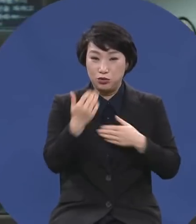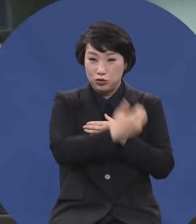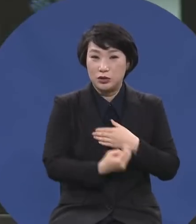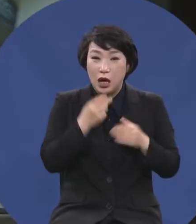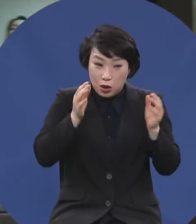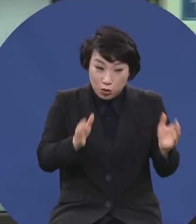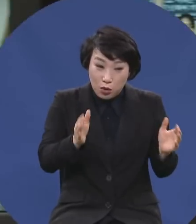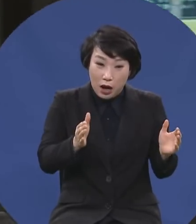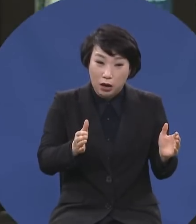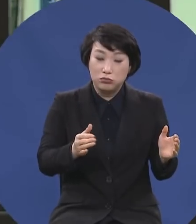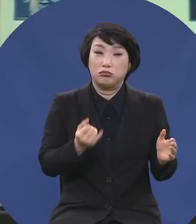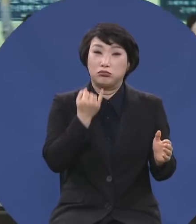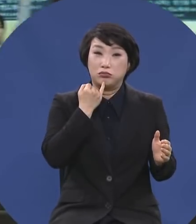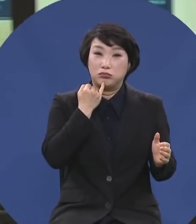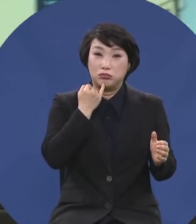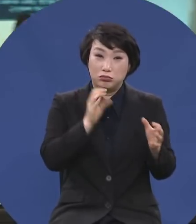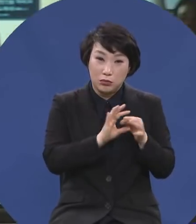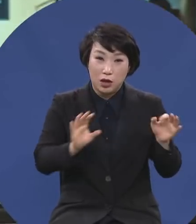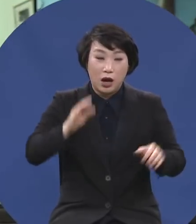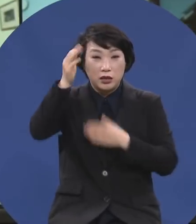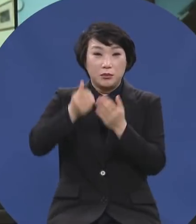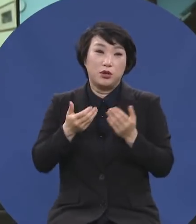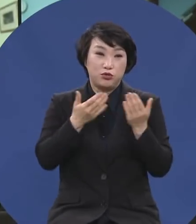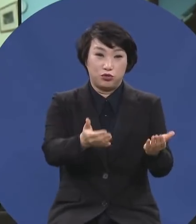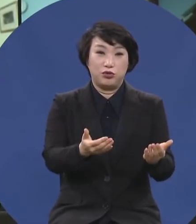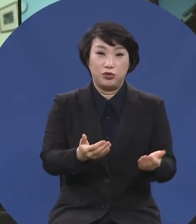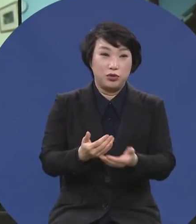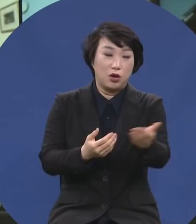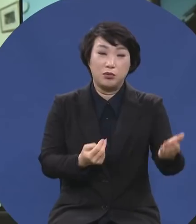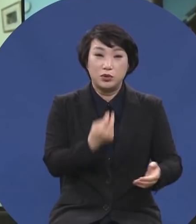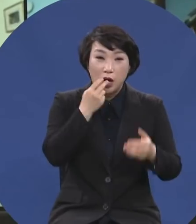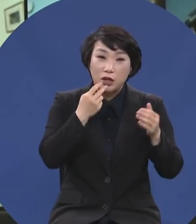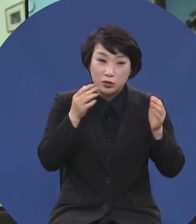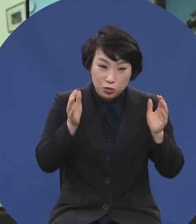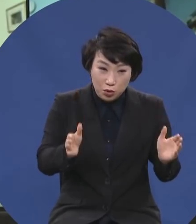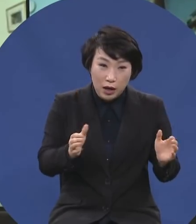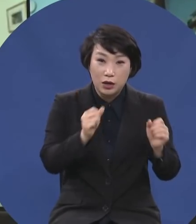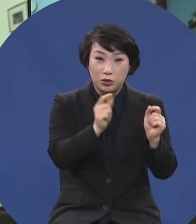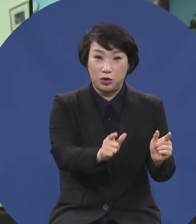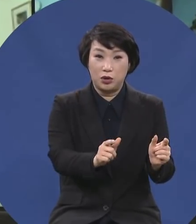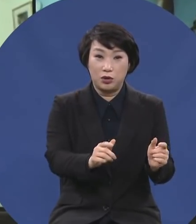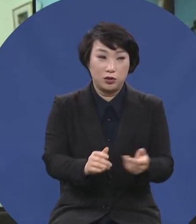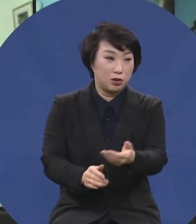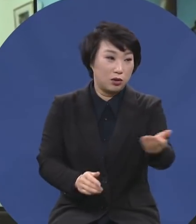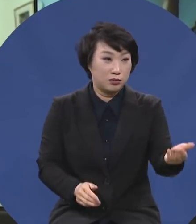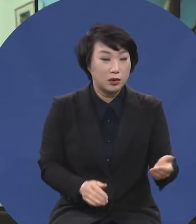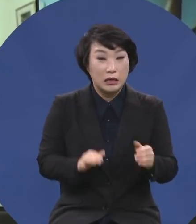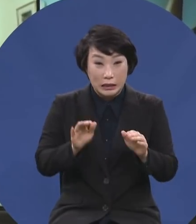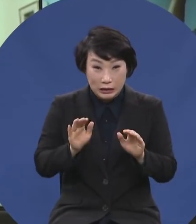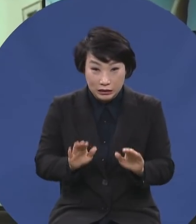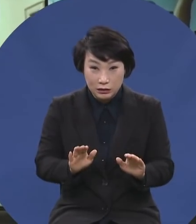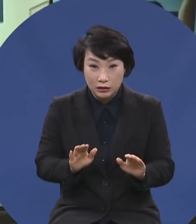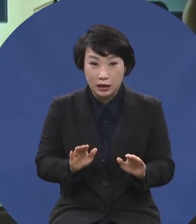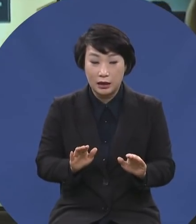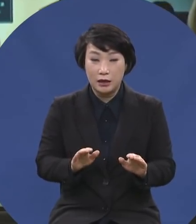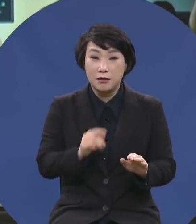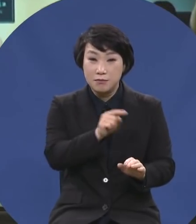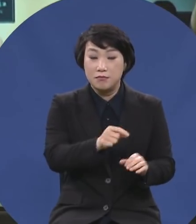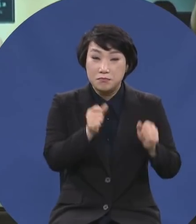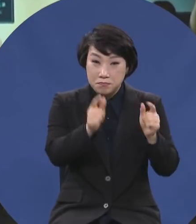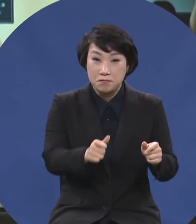사는 동안은 하나님이 주신 여러분에게 주어진 기회입니다. 그러나